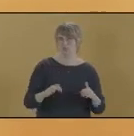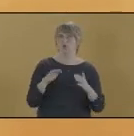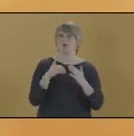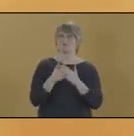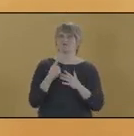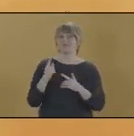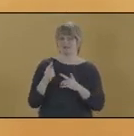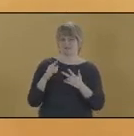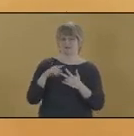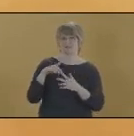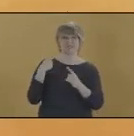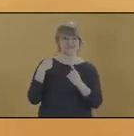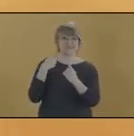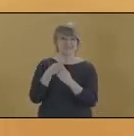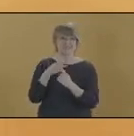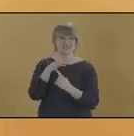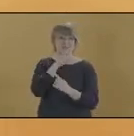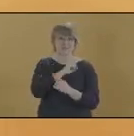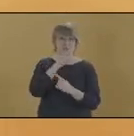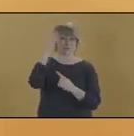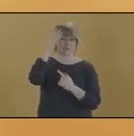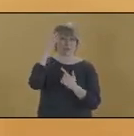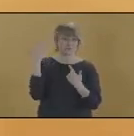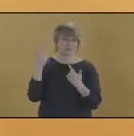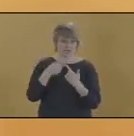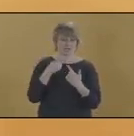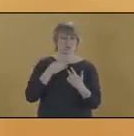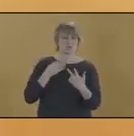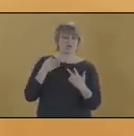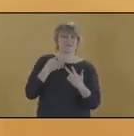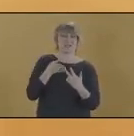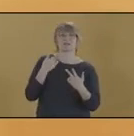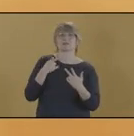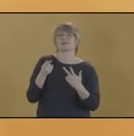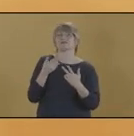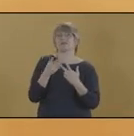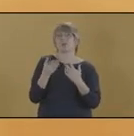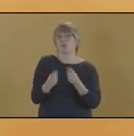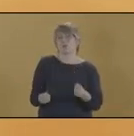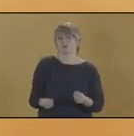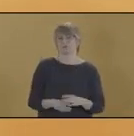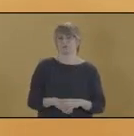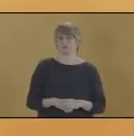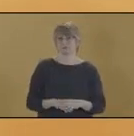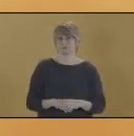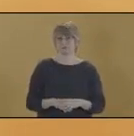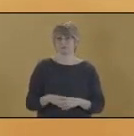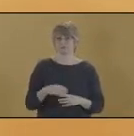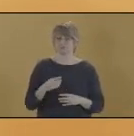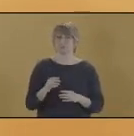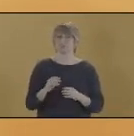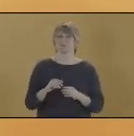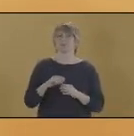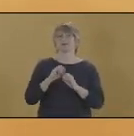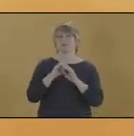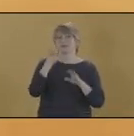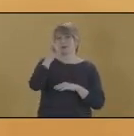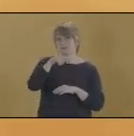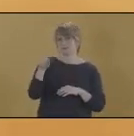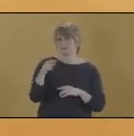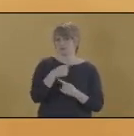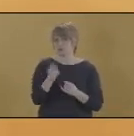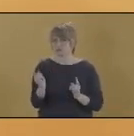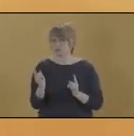wir so, dass diese Peer-TrainerInnen, die praktisch ja jetzt schon auch ganz viel mit Jugendlichen gearbeitet haben, dann eben auch ausgebildet werden, um